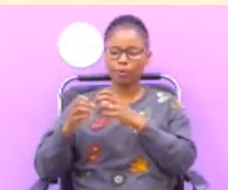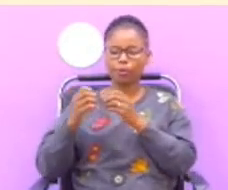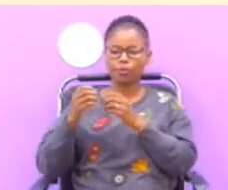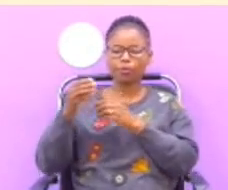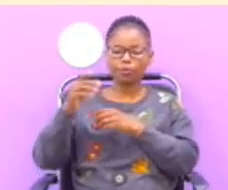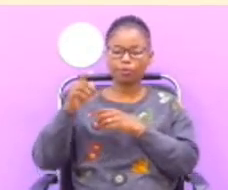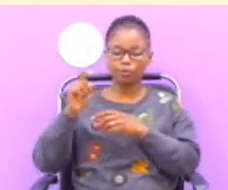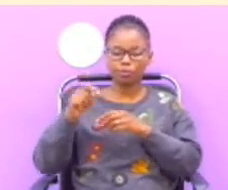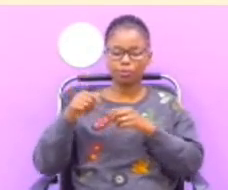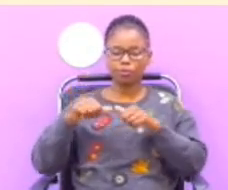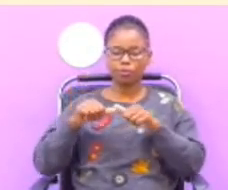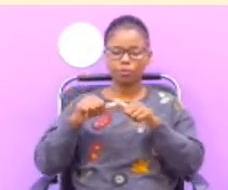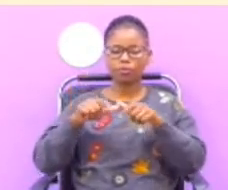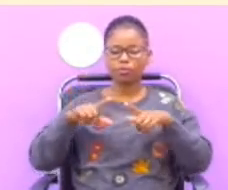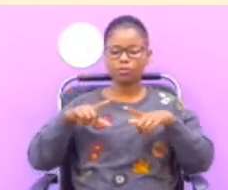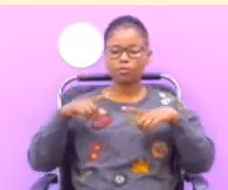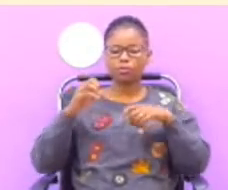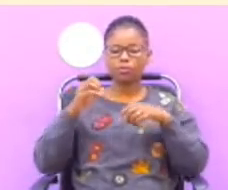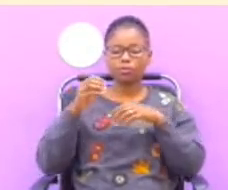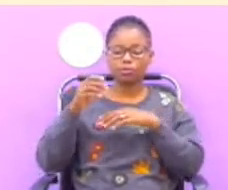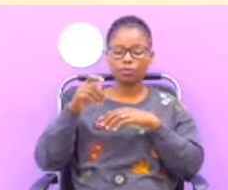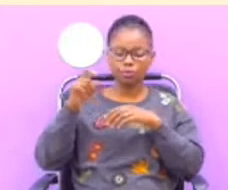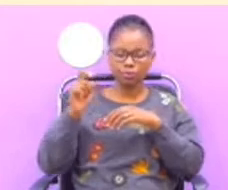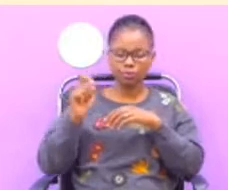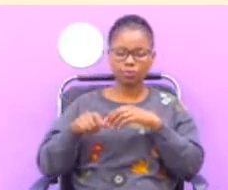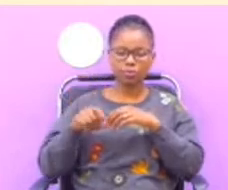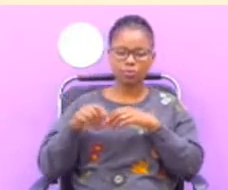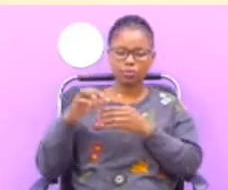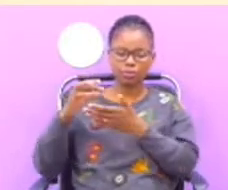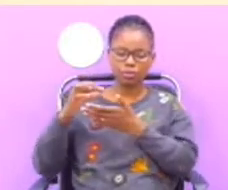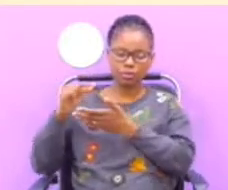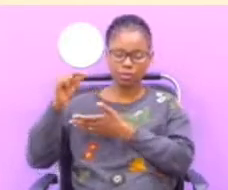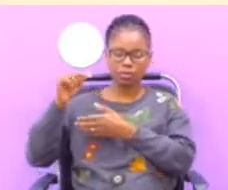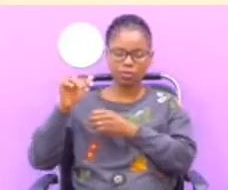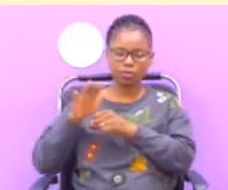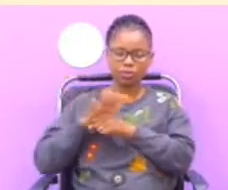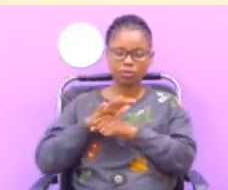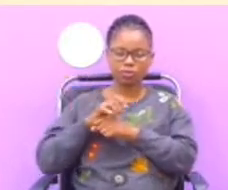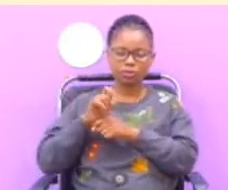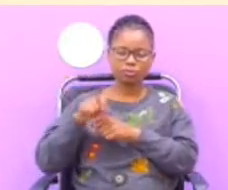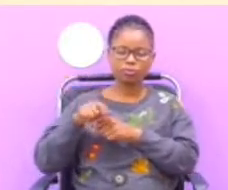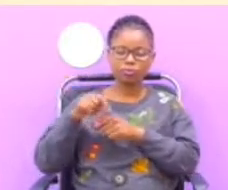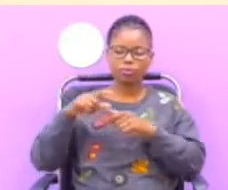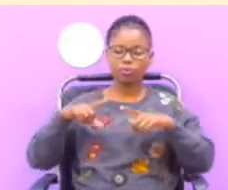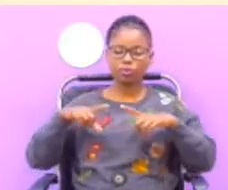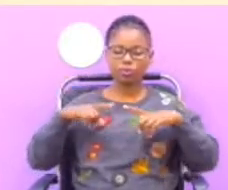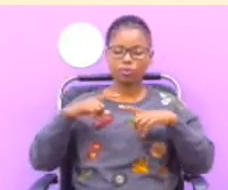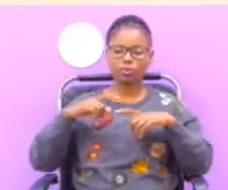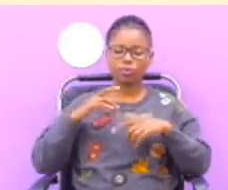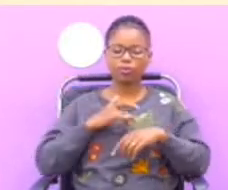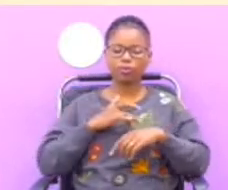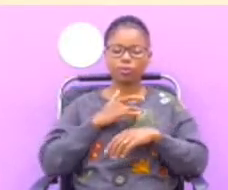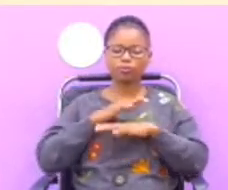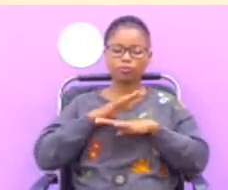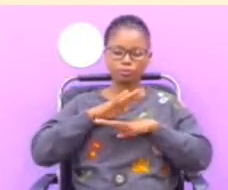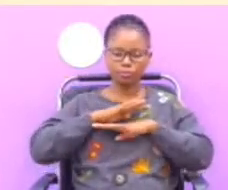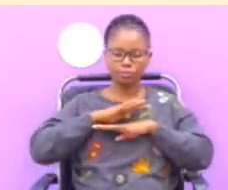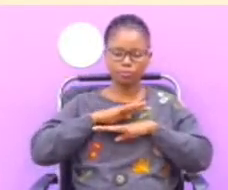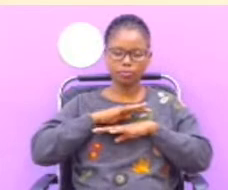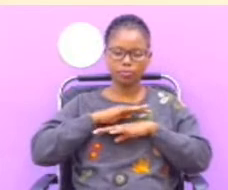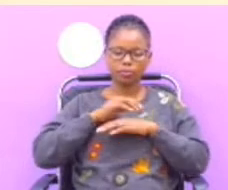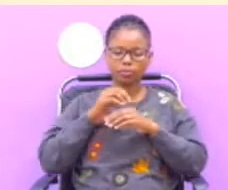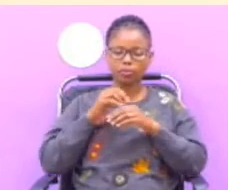wa Ngai mũgĩe naguo, ũtugi wa Ngai ũkorwo ũrĩ igũrũ rĩanyu, na tũigue tũiganĩire nĩ tondũ wa thayũ wa Ngai